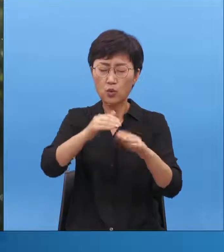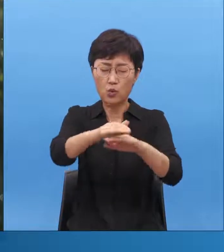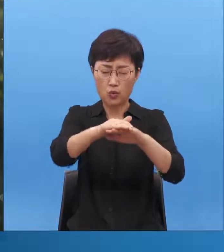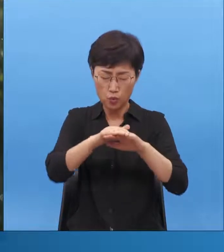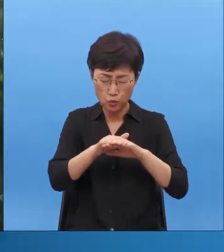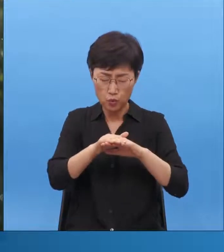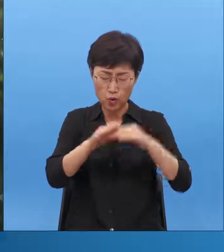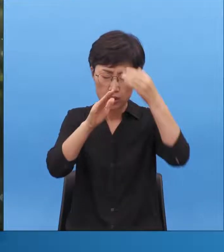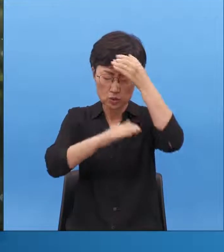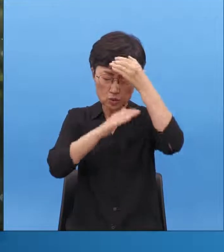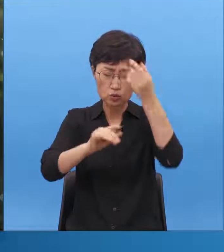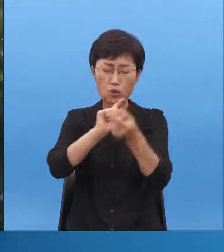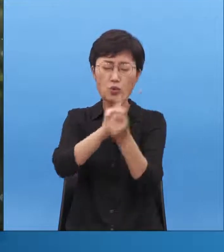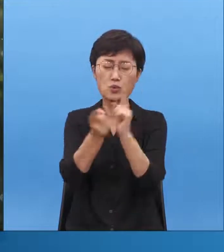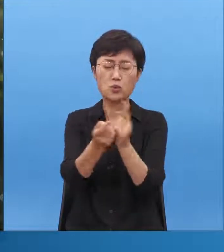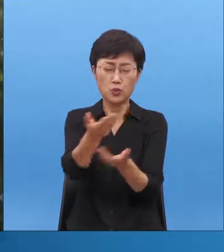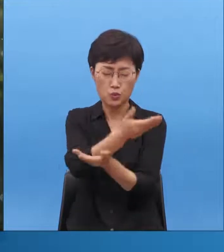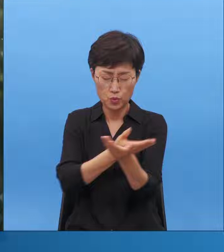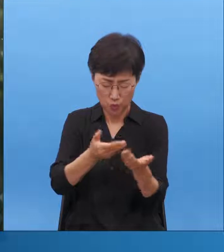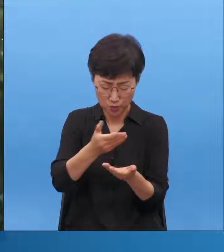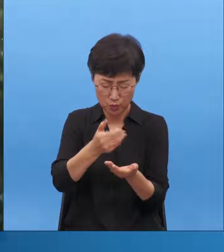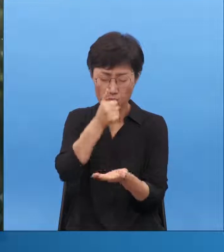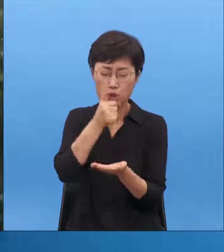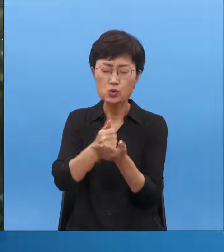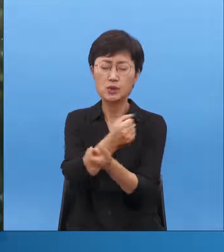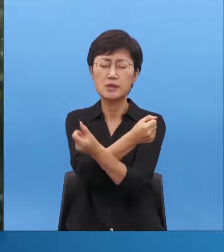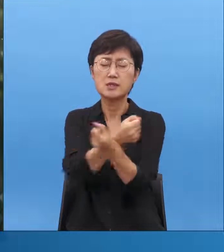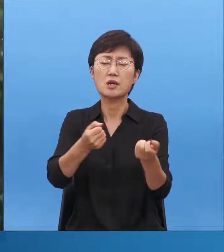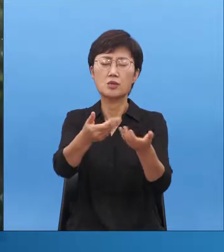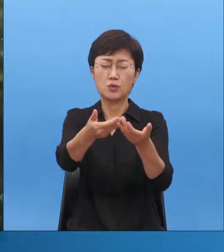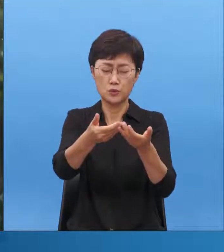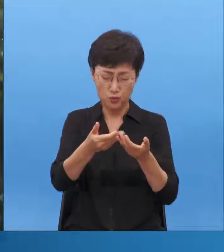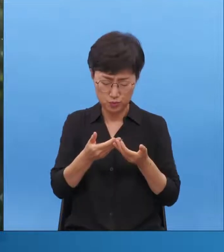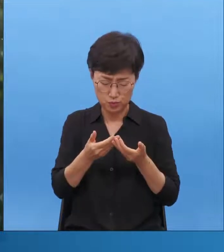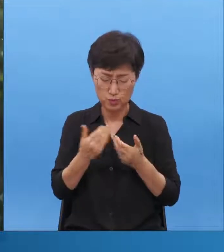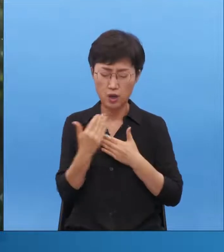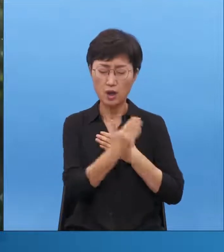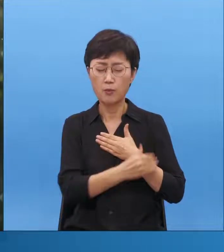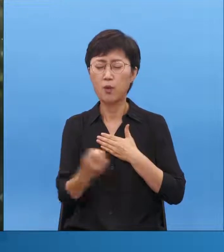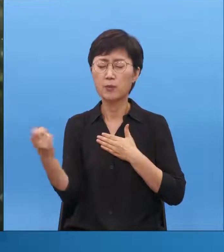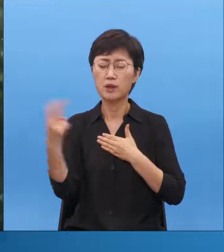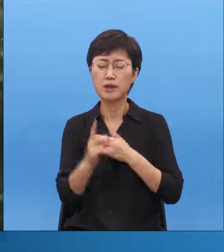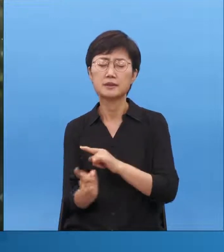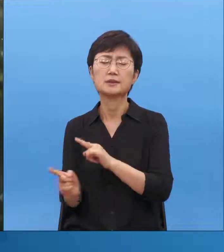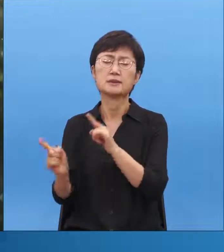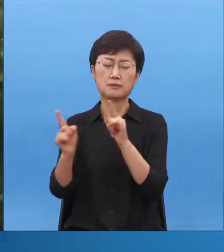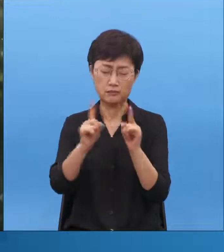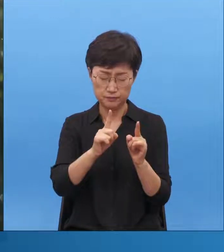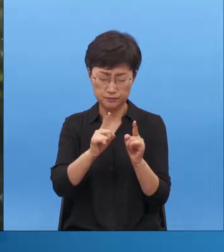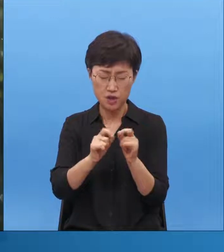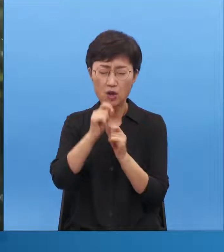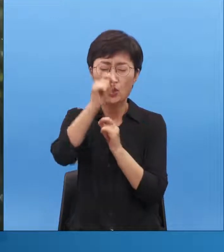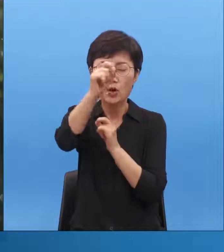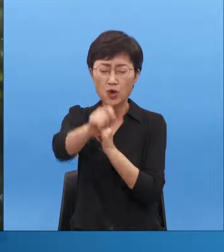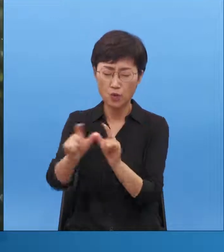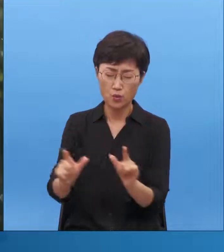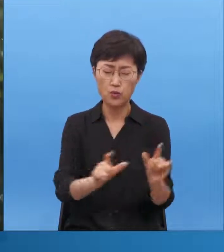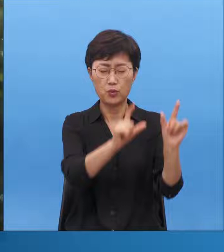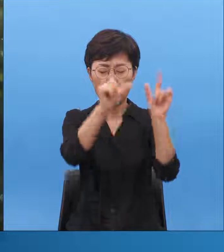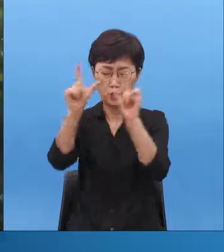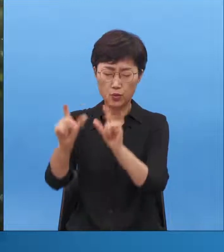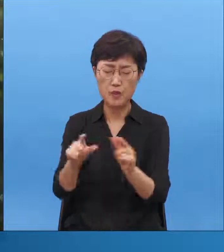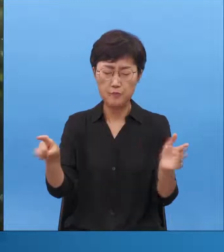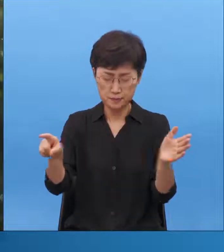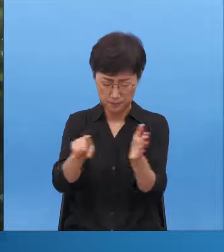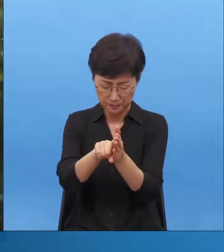거룩한 공회와 성도가 서로 교도하는 것과 죄를 사여 주신 것과 몸이나 사는 것과